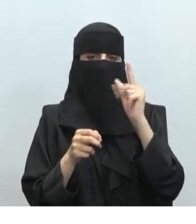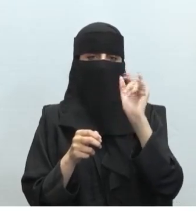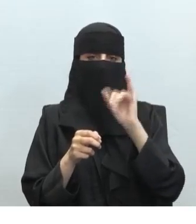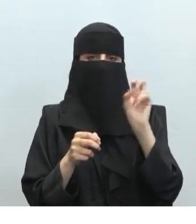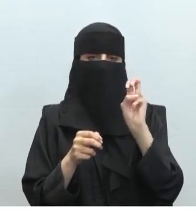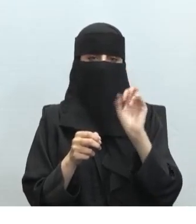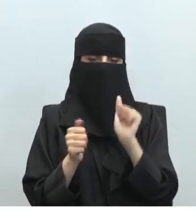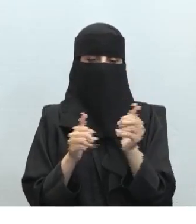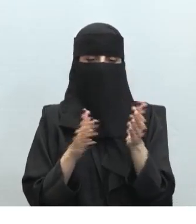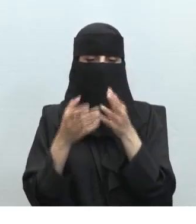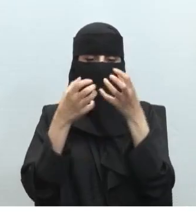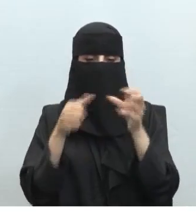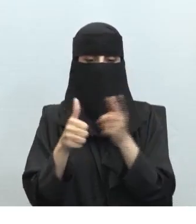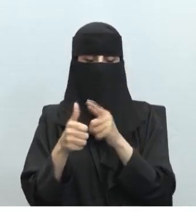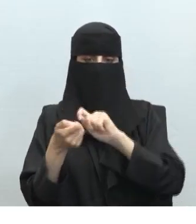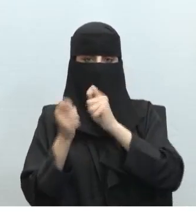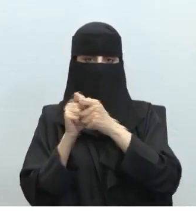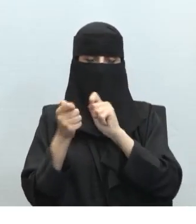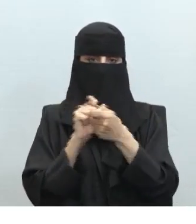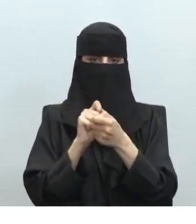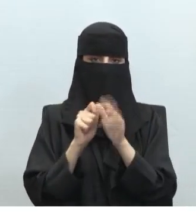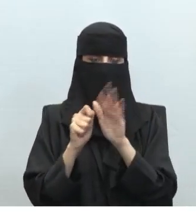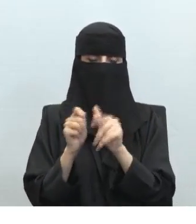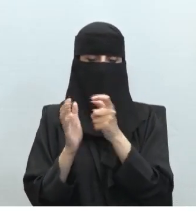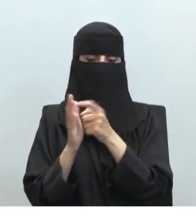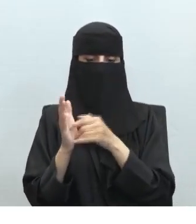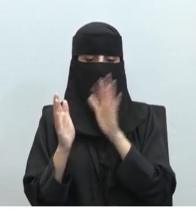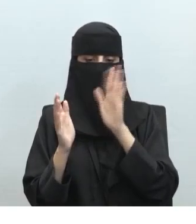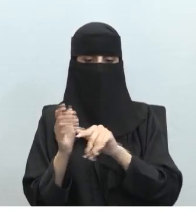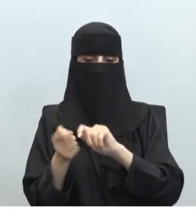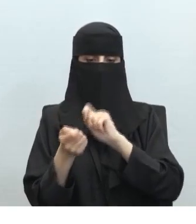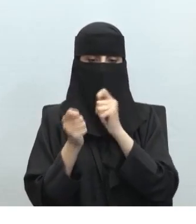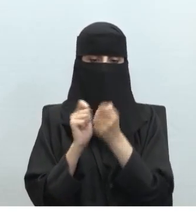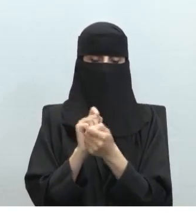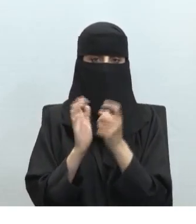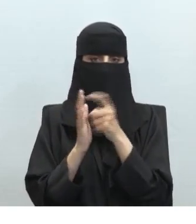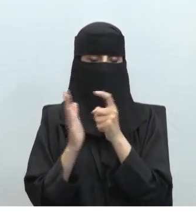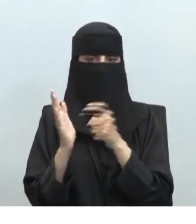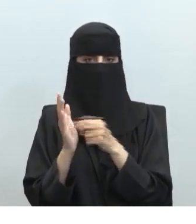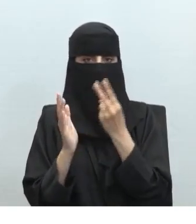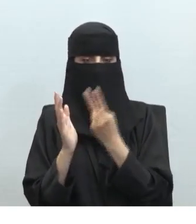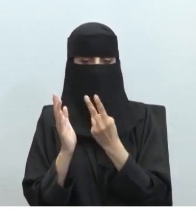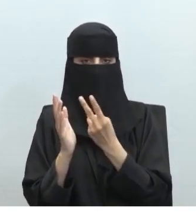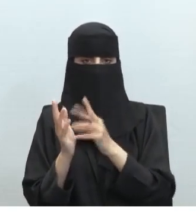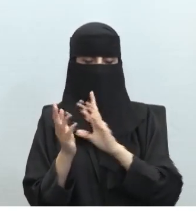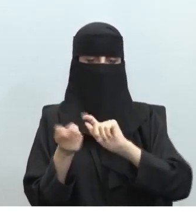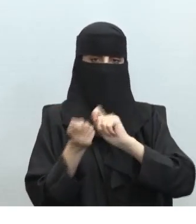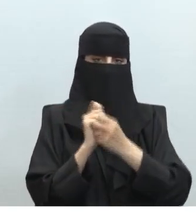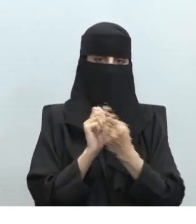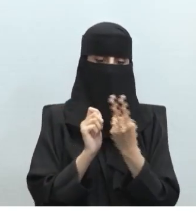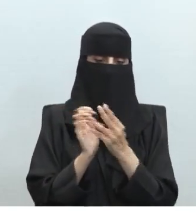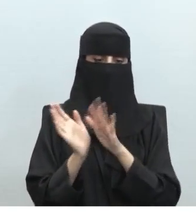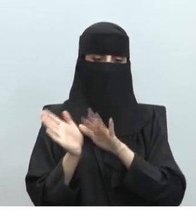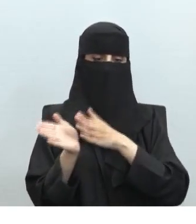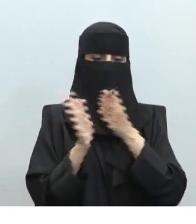طفرات الاستبدال ذكرنا بان طفره الاستبدال فيها زوج قواعد او يستبدل فيها زوج قواعد باخر ولكن هنالك طفره استبدال